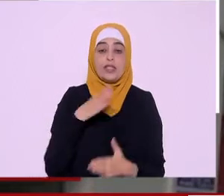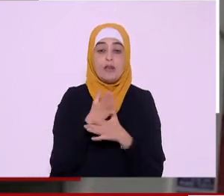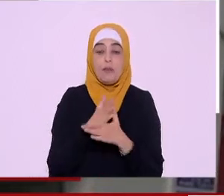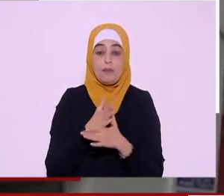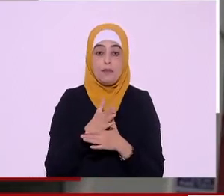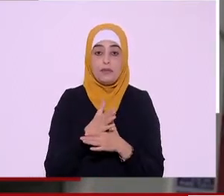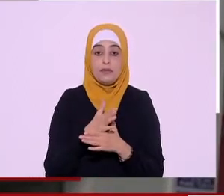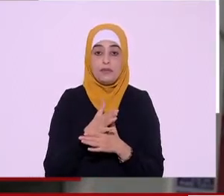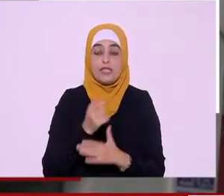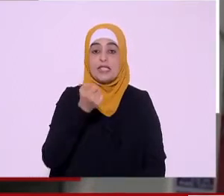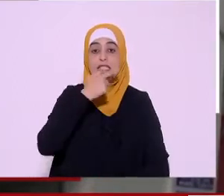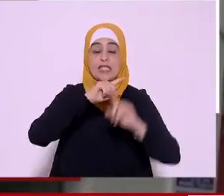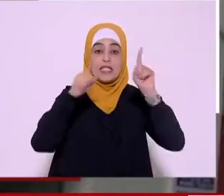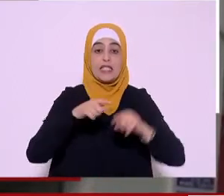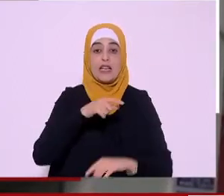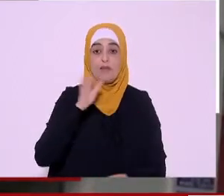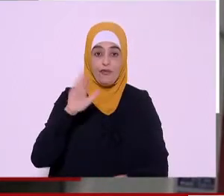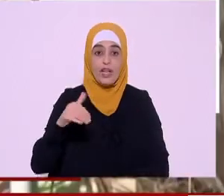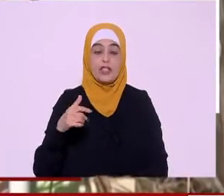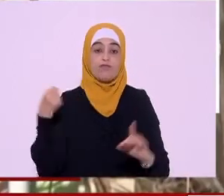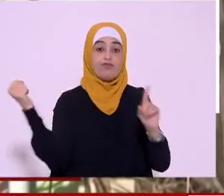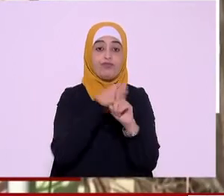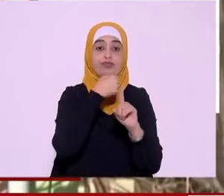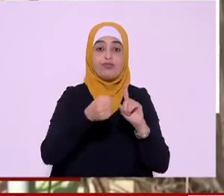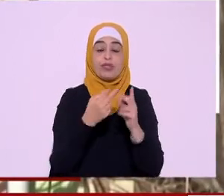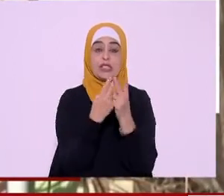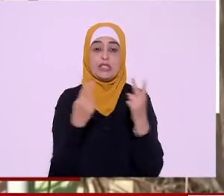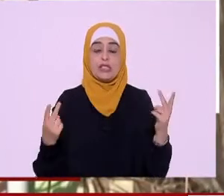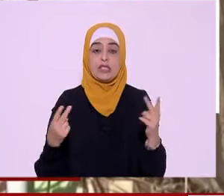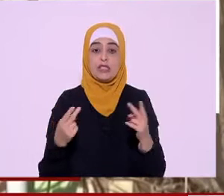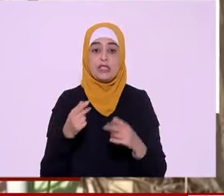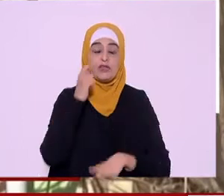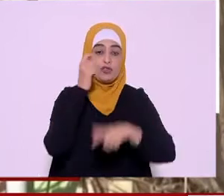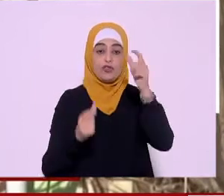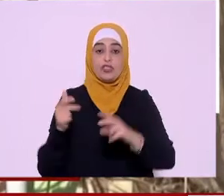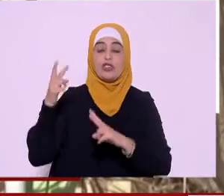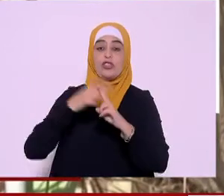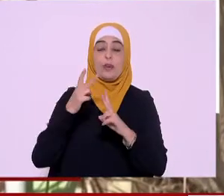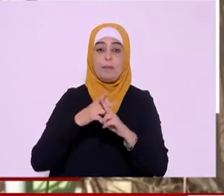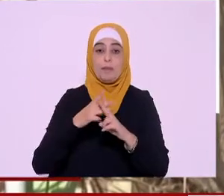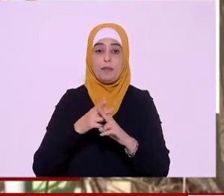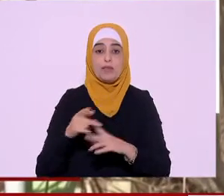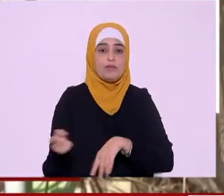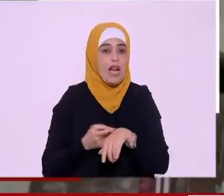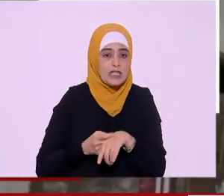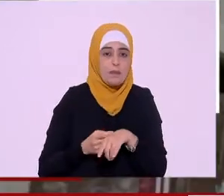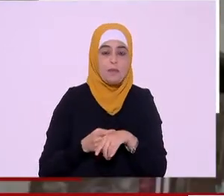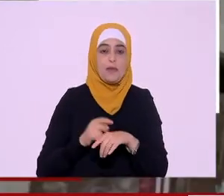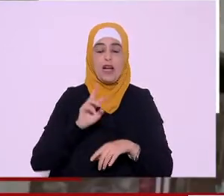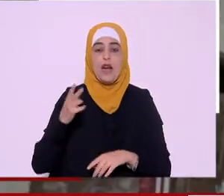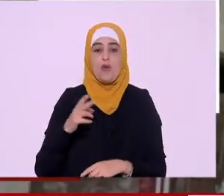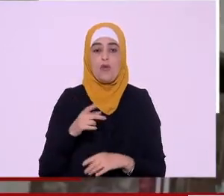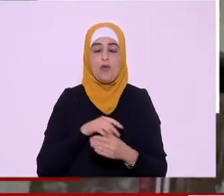من الصيادلة في لبنان تعرضوا للاعتداءات على أيدي عدد من الناس المتوترين أو الذين